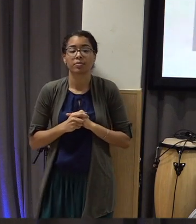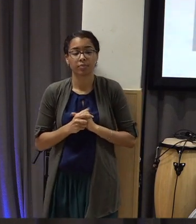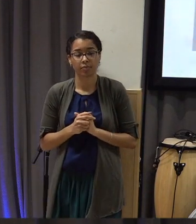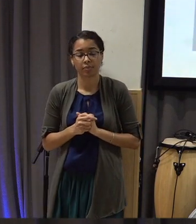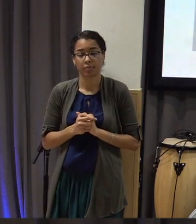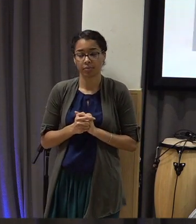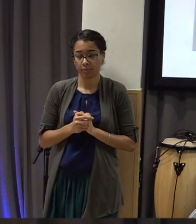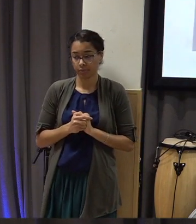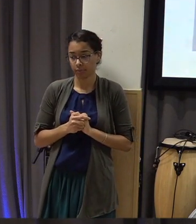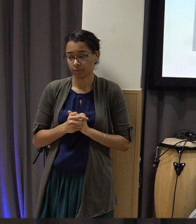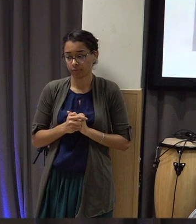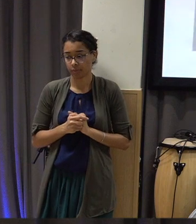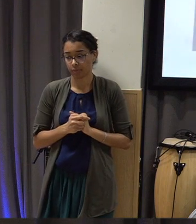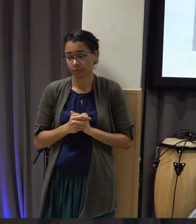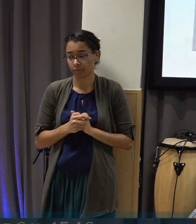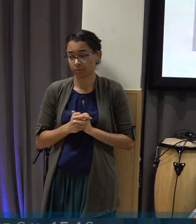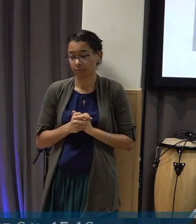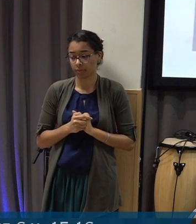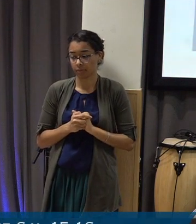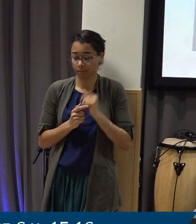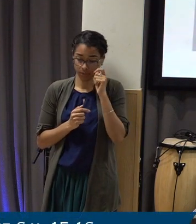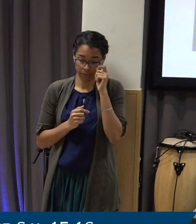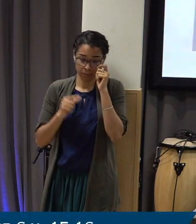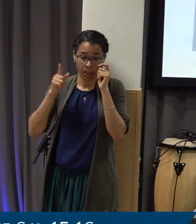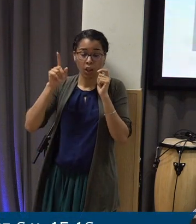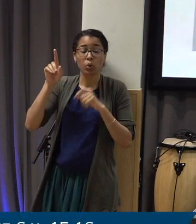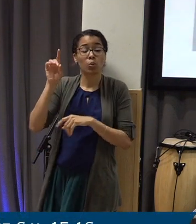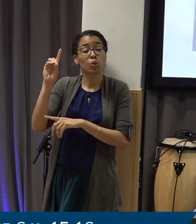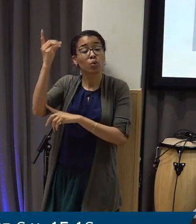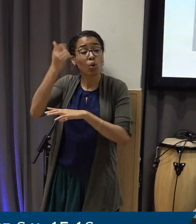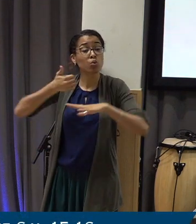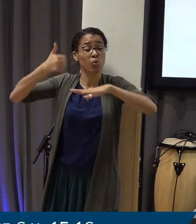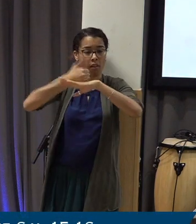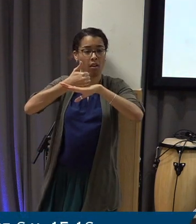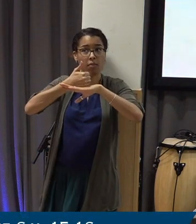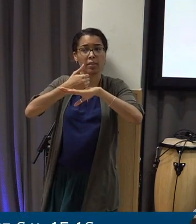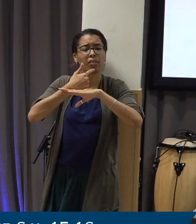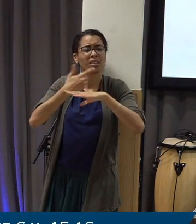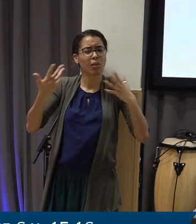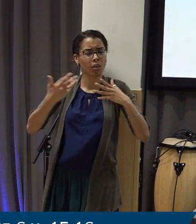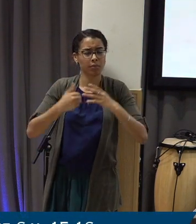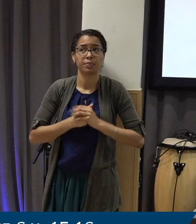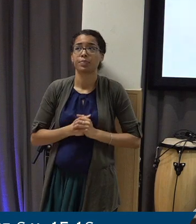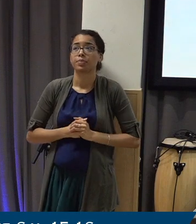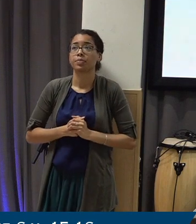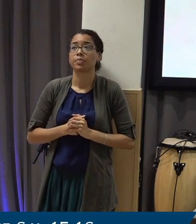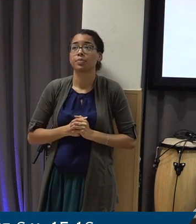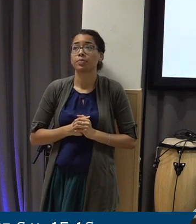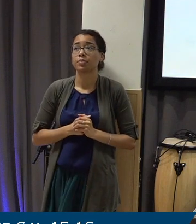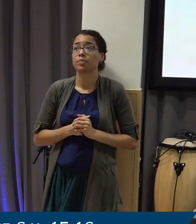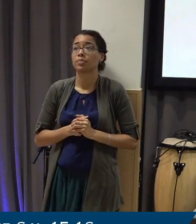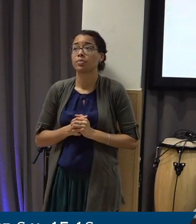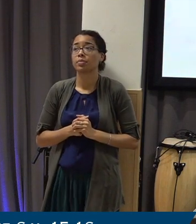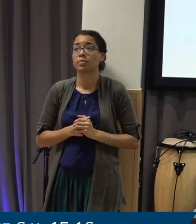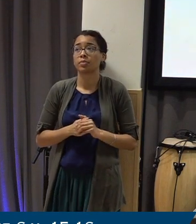à 16. Et donc, la souveraineté de Dieu, elle implique plusieurs choses. Elle implique quoi? Elle implique